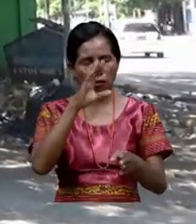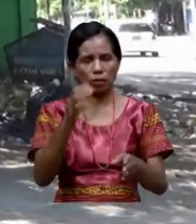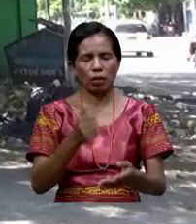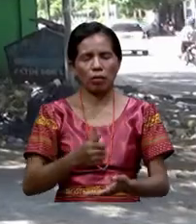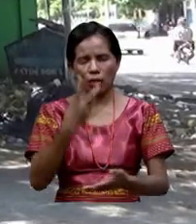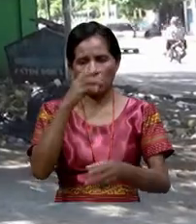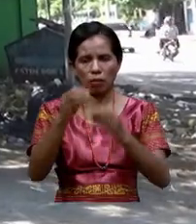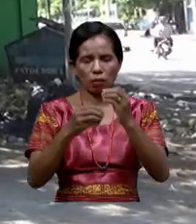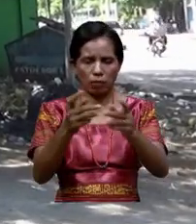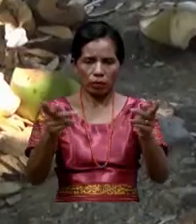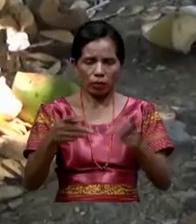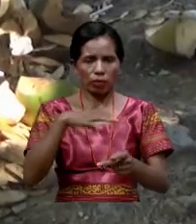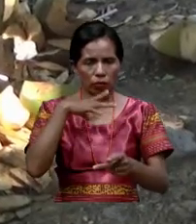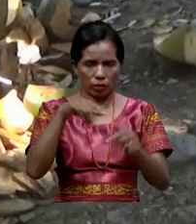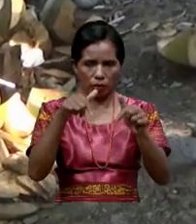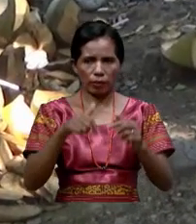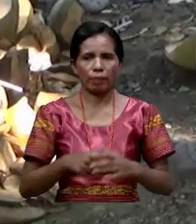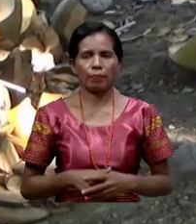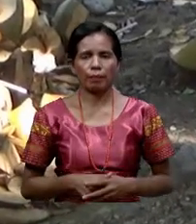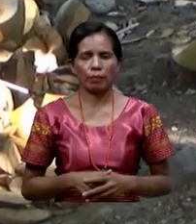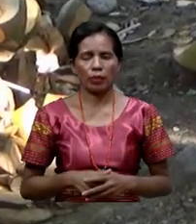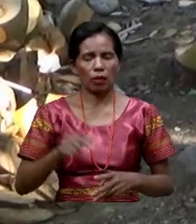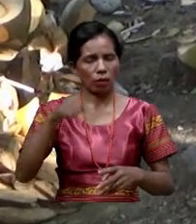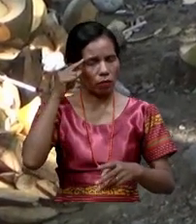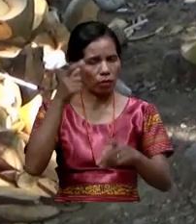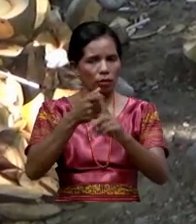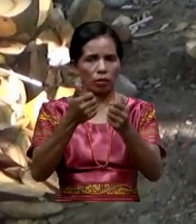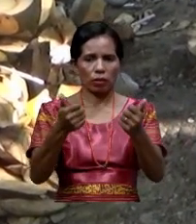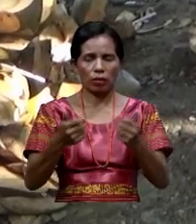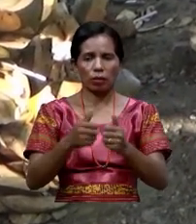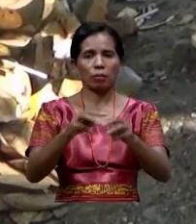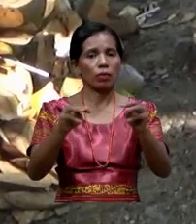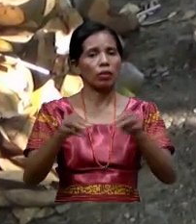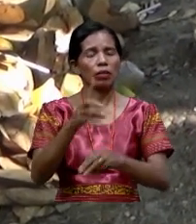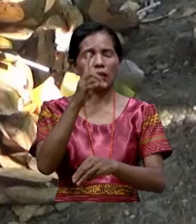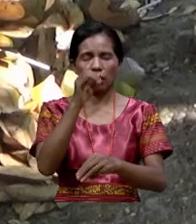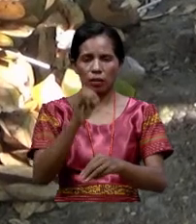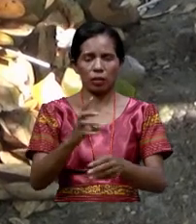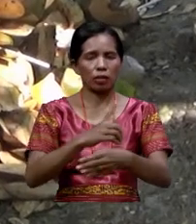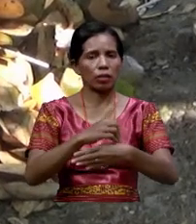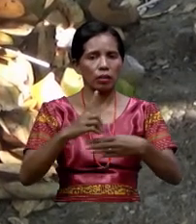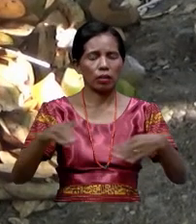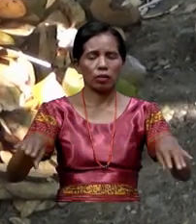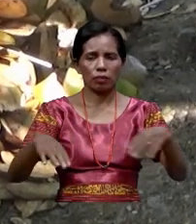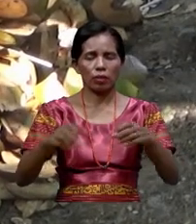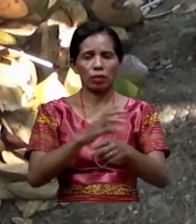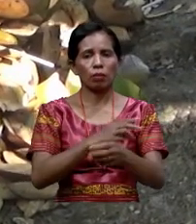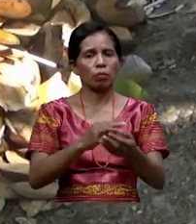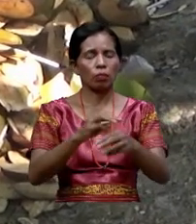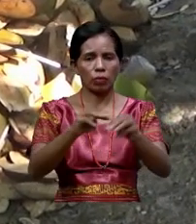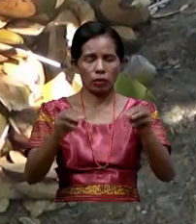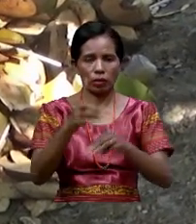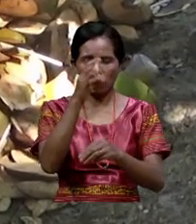peratur resolve idane. Durante ne governo li husi autoridade município dili direção serviço saneamento município